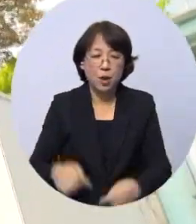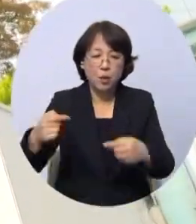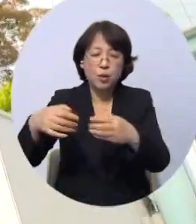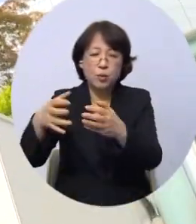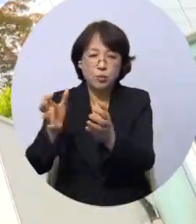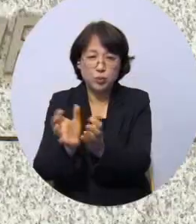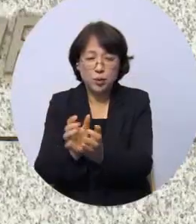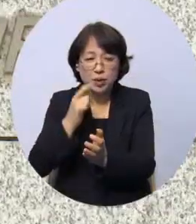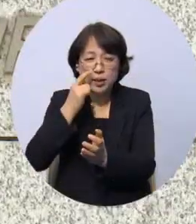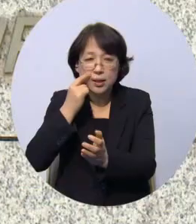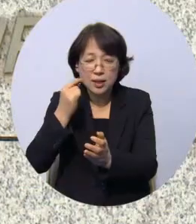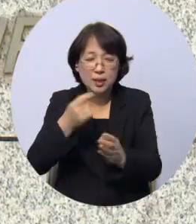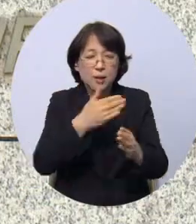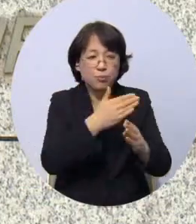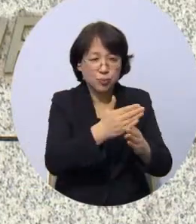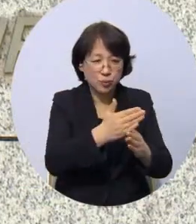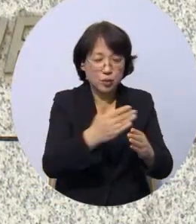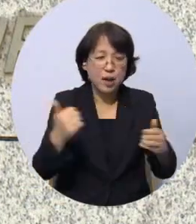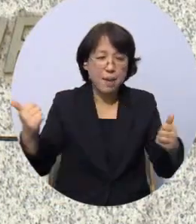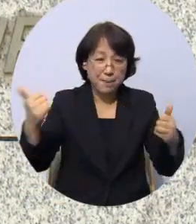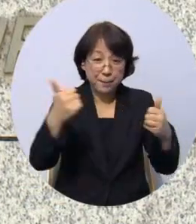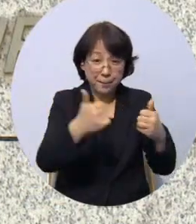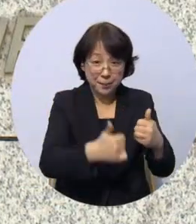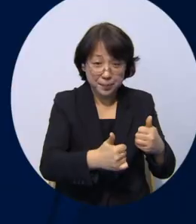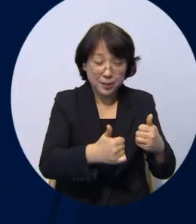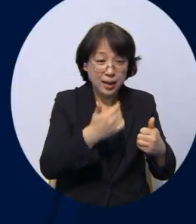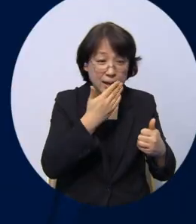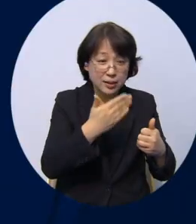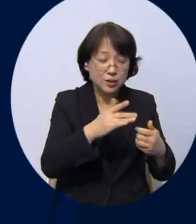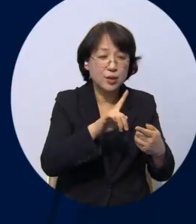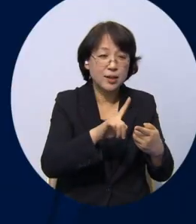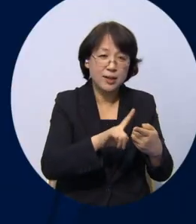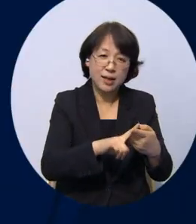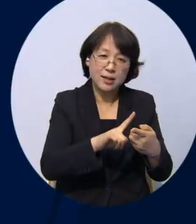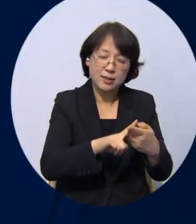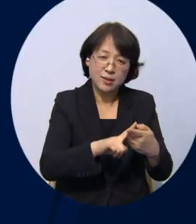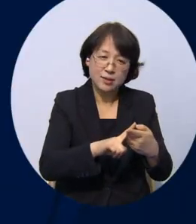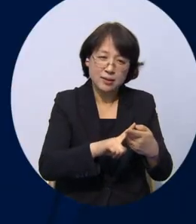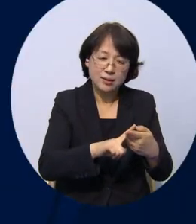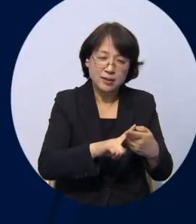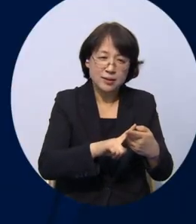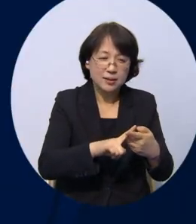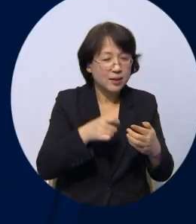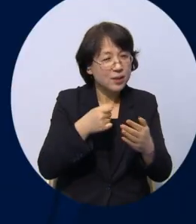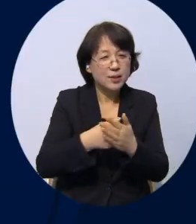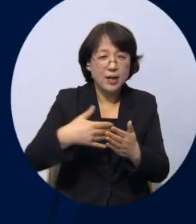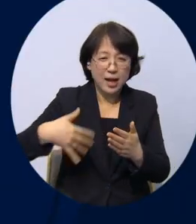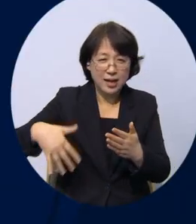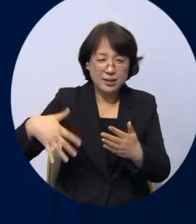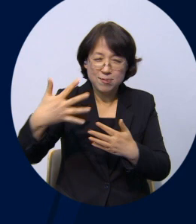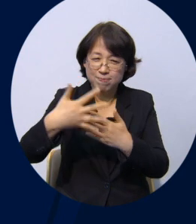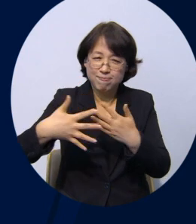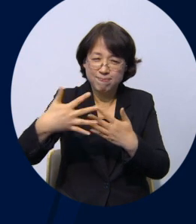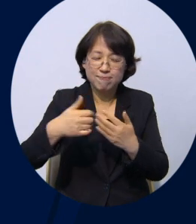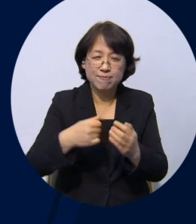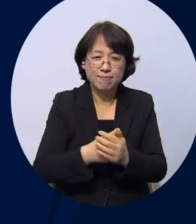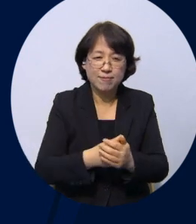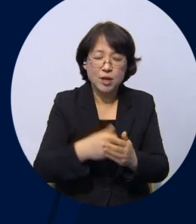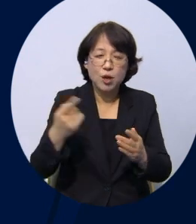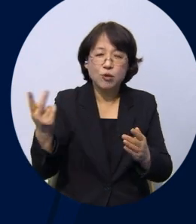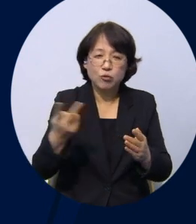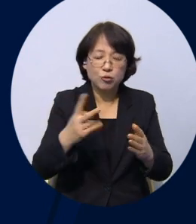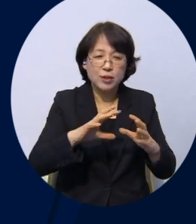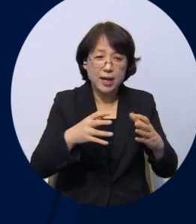실현 가능성 등에 대해 구체적인 답변을 가면서도 일북 접촉이 북한 디카와 한반도 평화 안정에